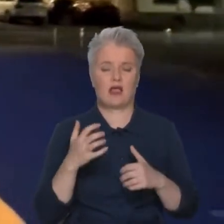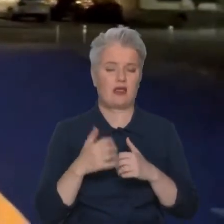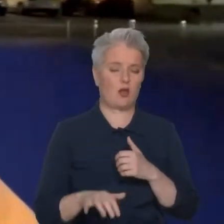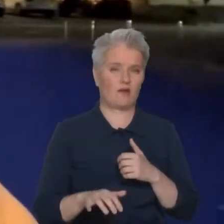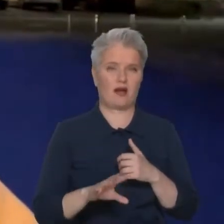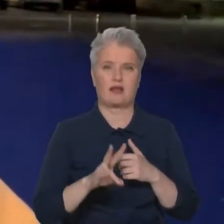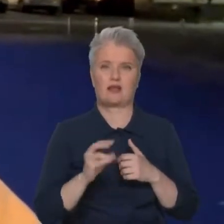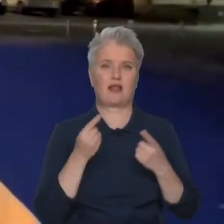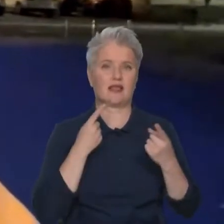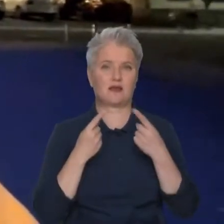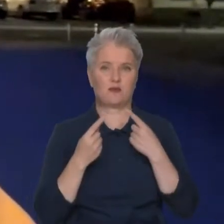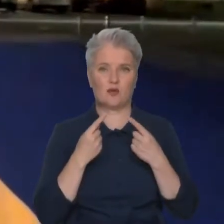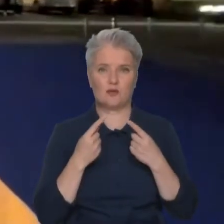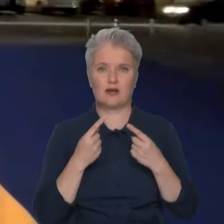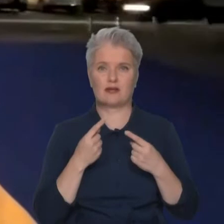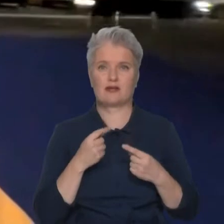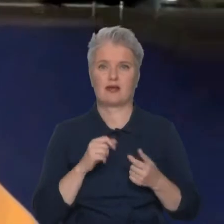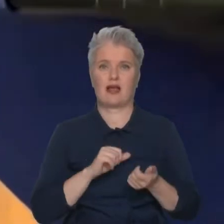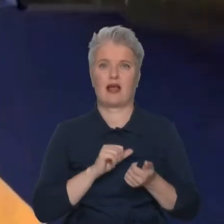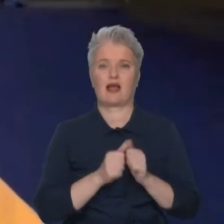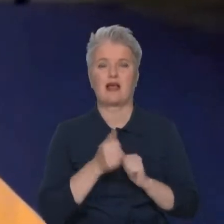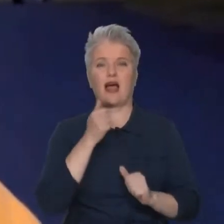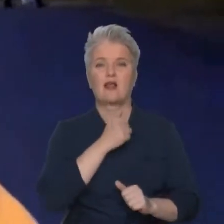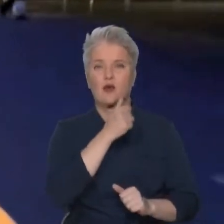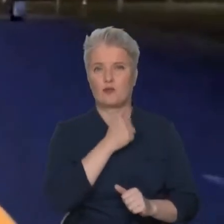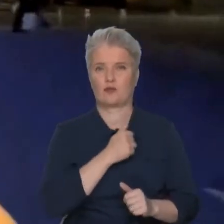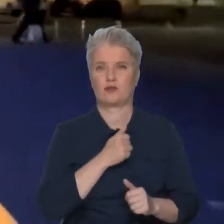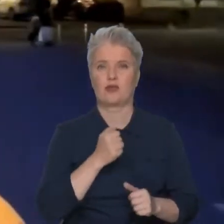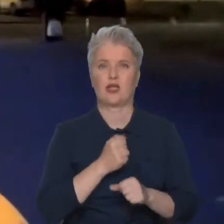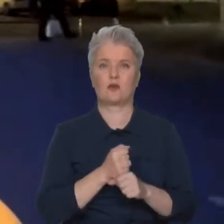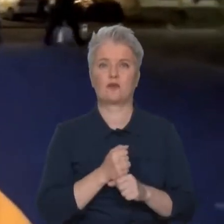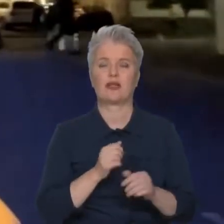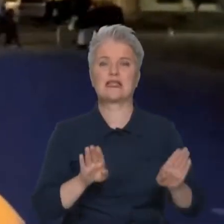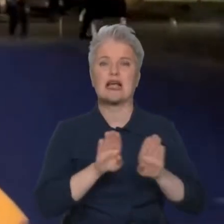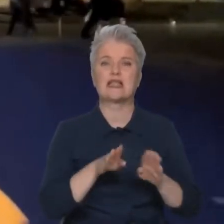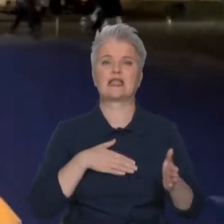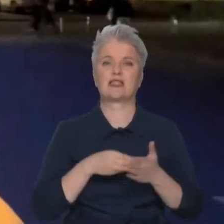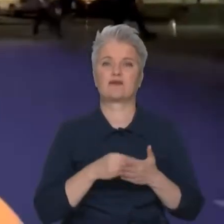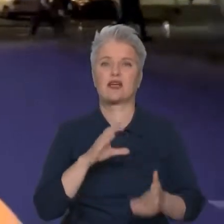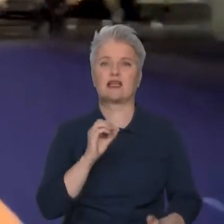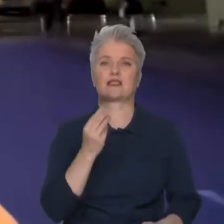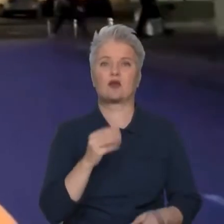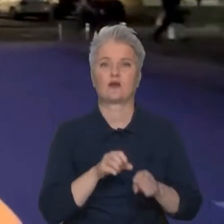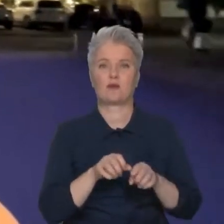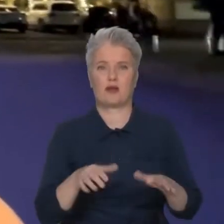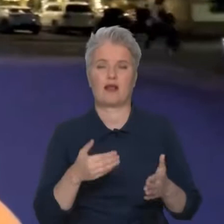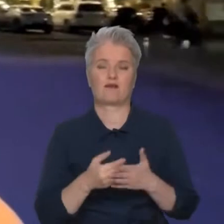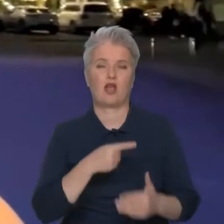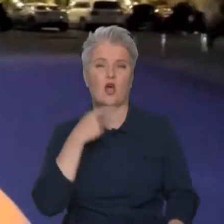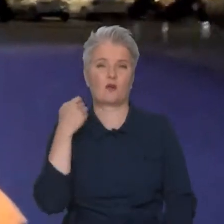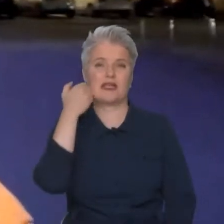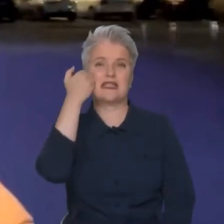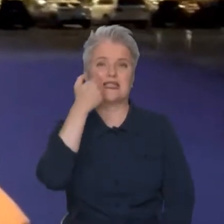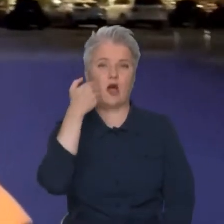не спілкуватися. Зараз анонімізують, виступають під псевдонімом, позакривали свої соцмережі. Очевидно, що росіянам соромно за те, що